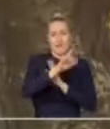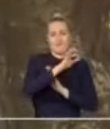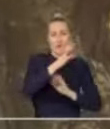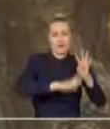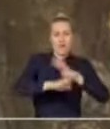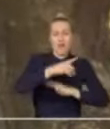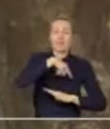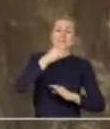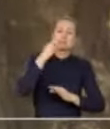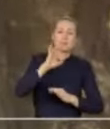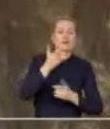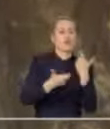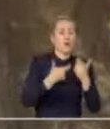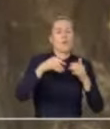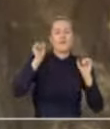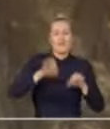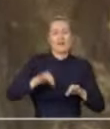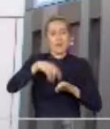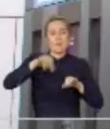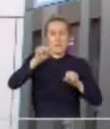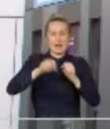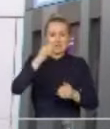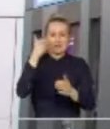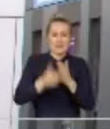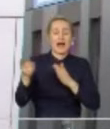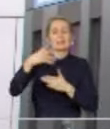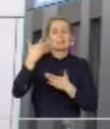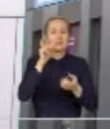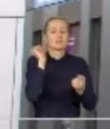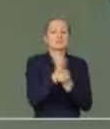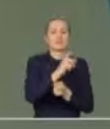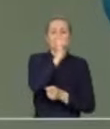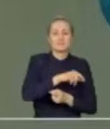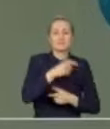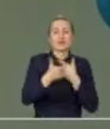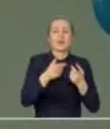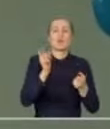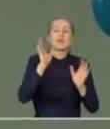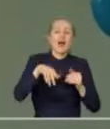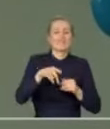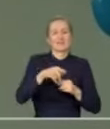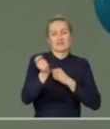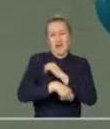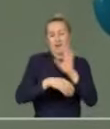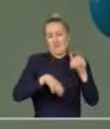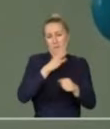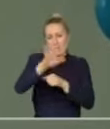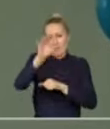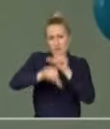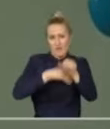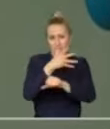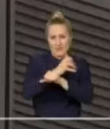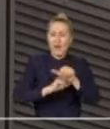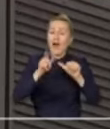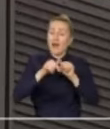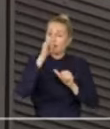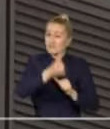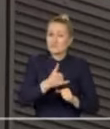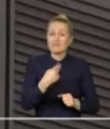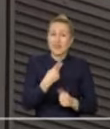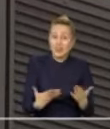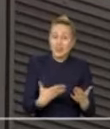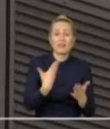na ogromne straty. Śledczy chcą multimilionerowi postawić zarzuty, za które grozi nawet 15 lat więzienia, ale nie mogą, bo